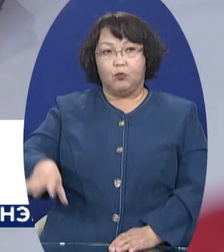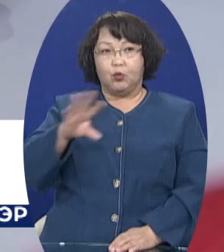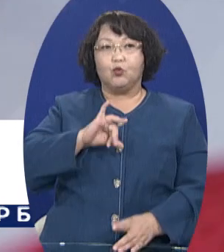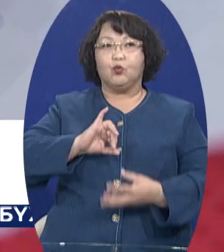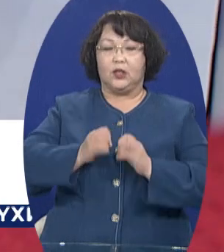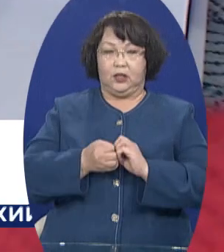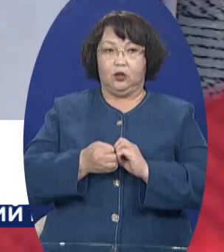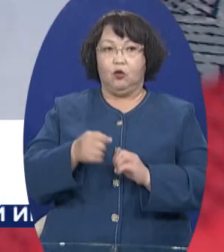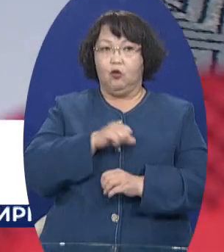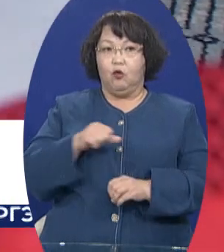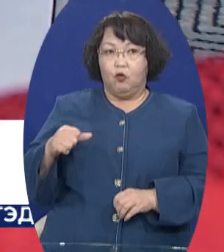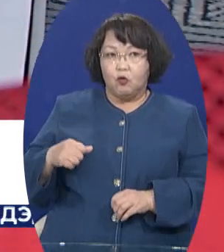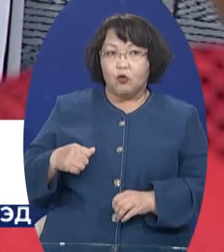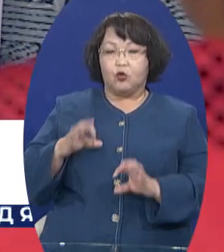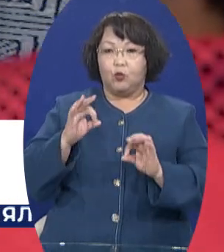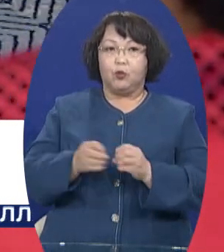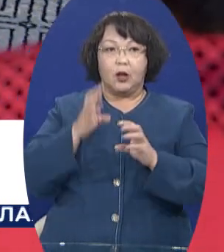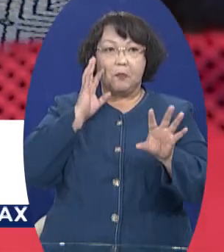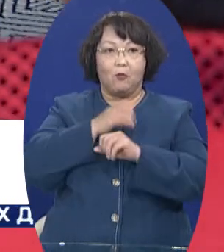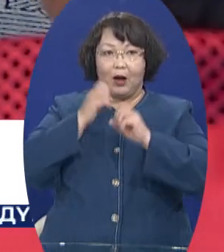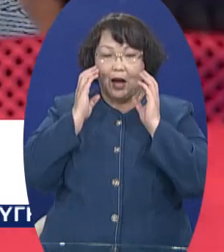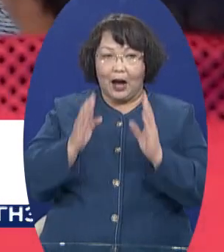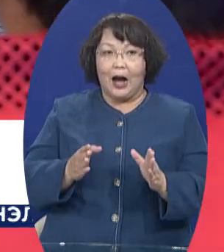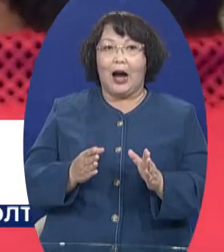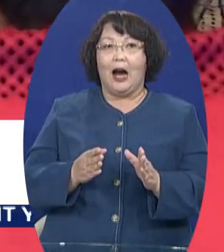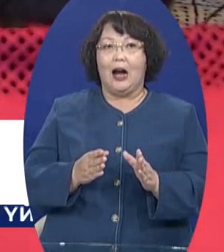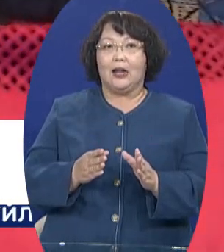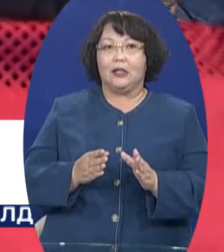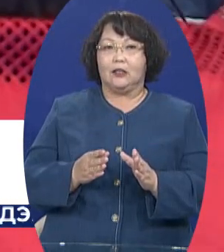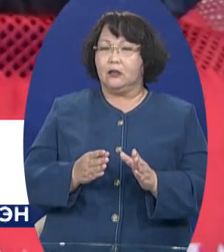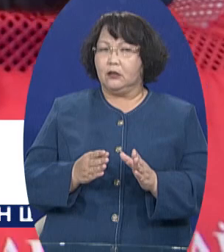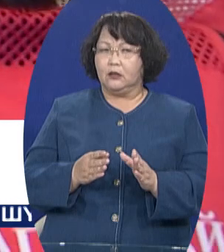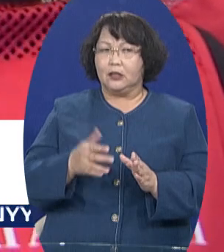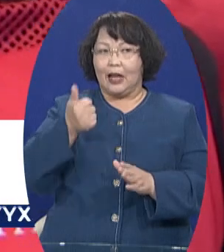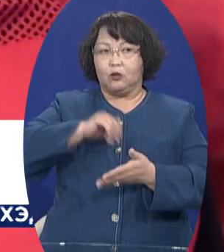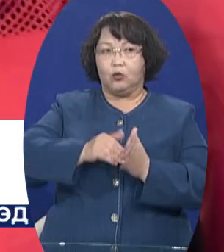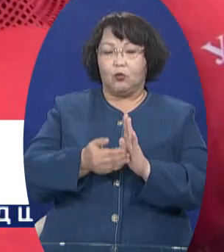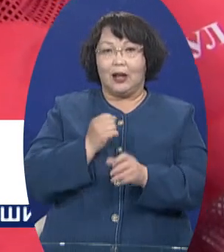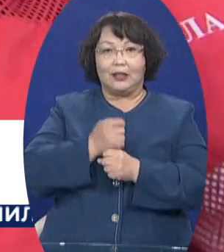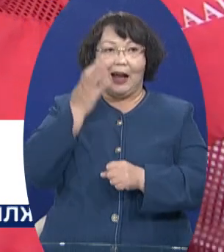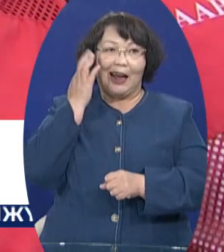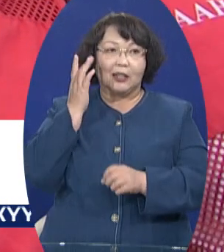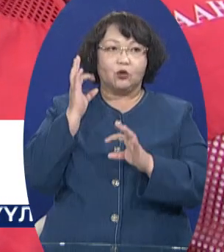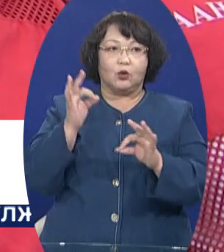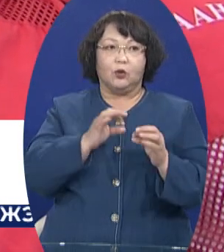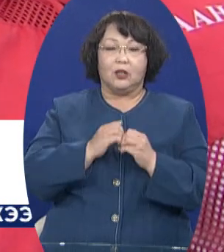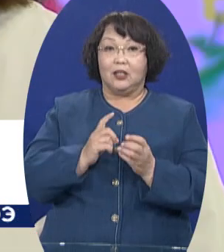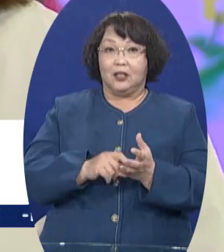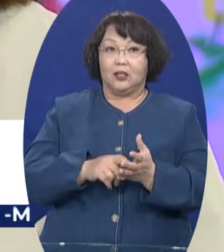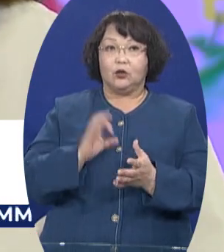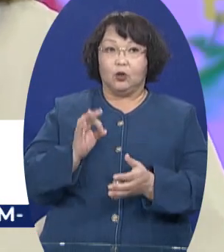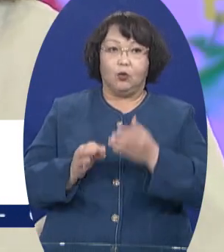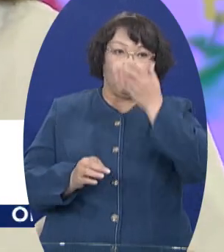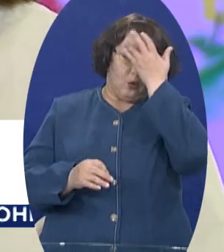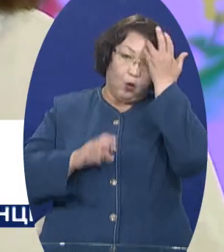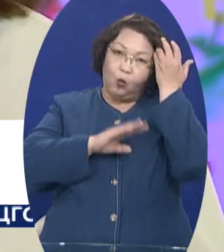өөрсдийнхөө уур амьсгалтаа илүү тааруулаад өөрсдийн бүтээн байгуулалтанд илүү тааруулаад богино хугацааны ажлуудыг урт хугацааны ажлыг бол маш сайн төлөвлөж хийх гэдэг ч юм уу. Тиймэрхүү зүйлсүүдийг хэлхийвэл зүгээр санагдсан.